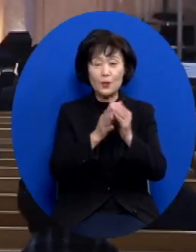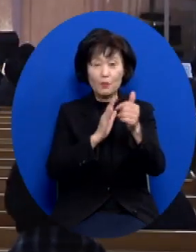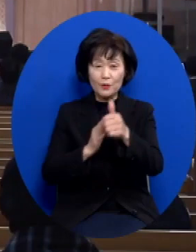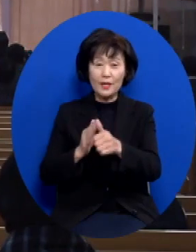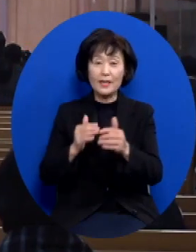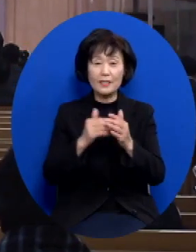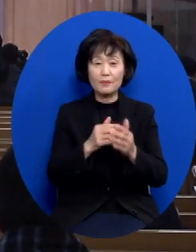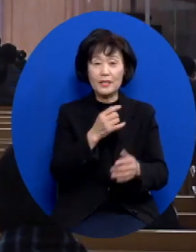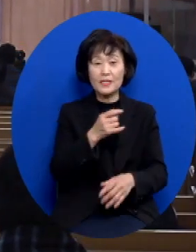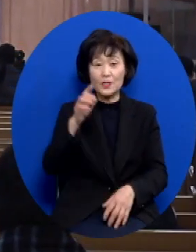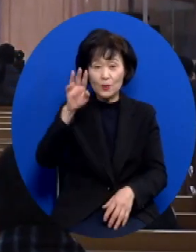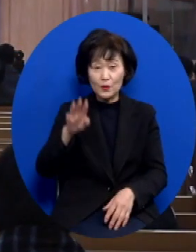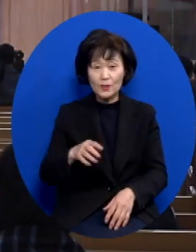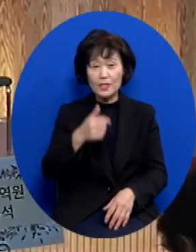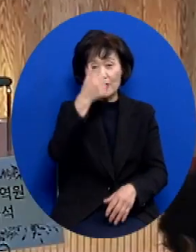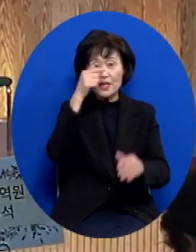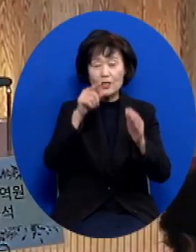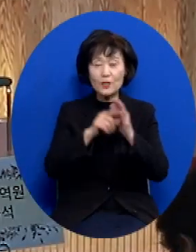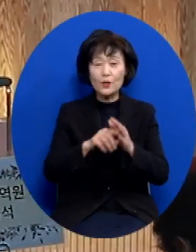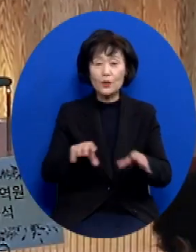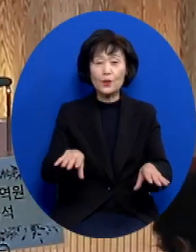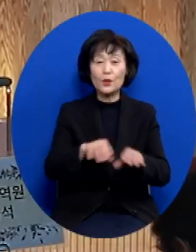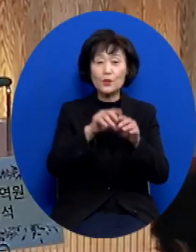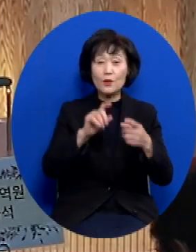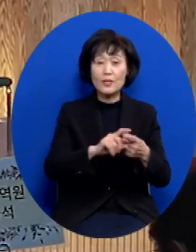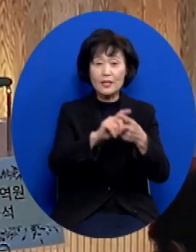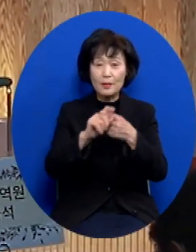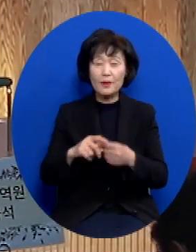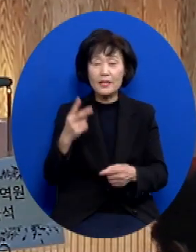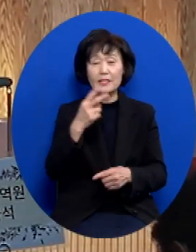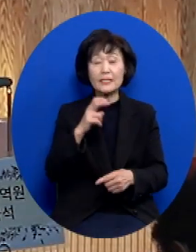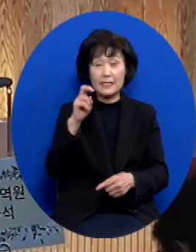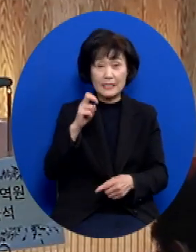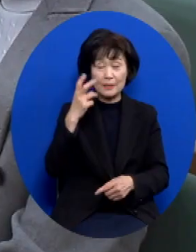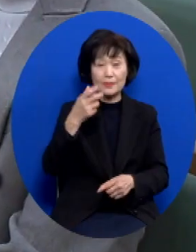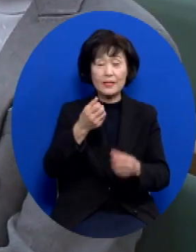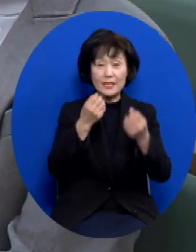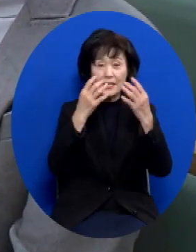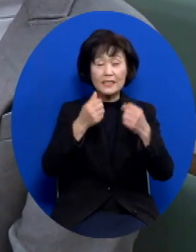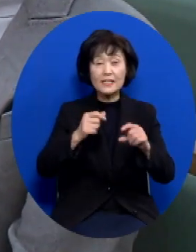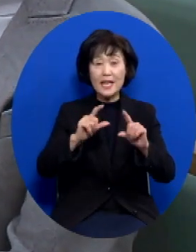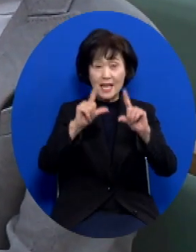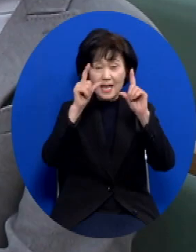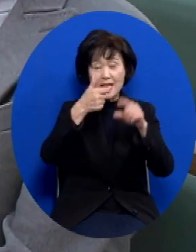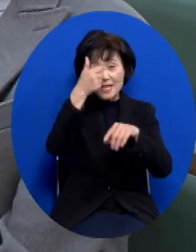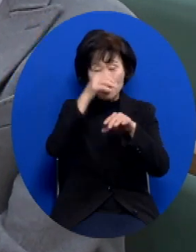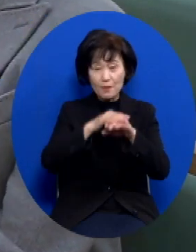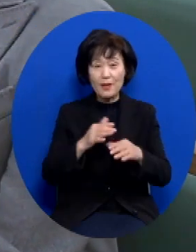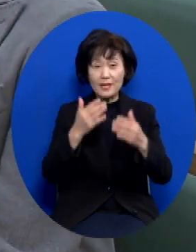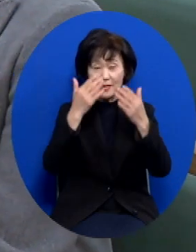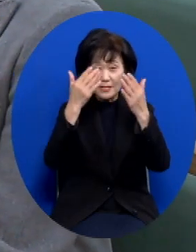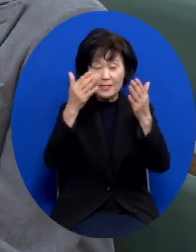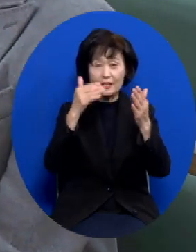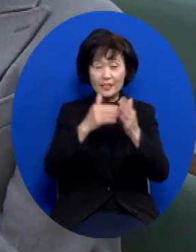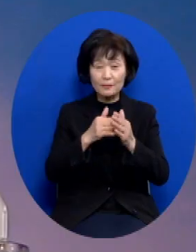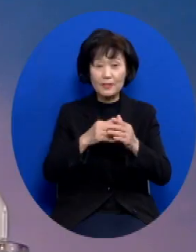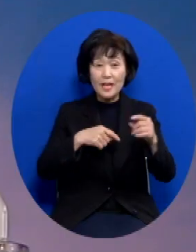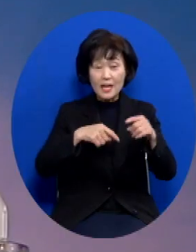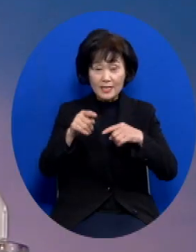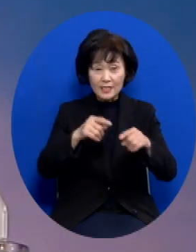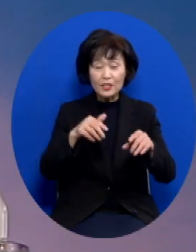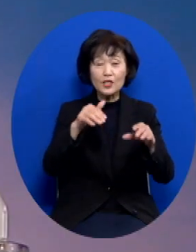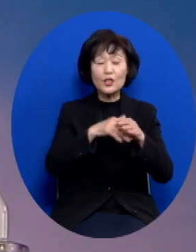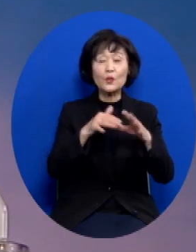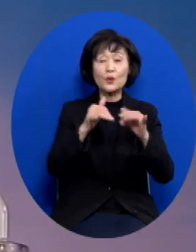세종시 기독교 총연합회가 2023 신년 할례회를 열었습니다. 세종교계와 정계지도자가 참석한 가운데